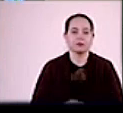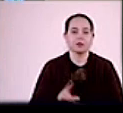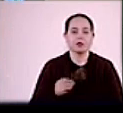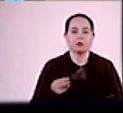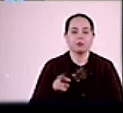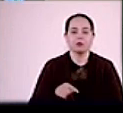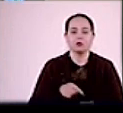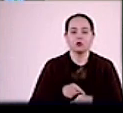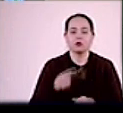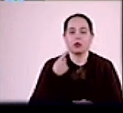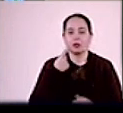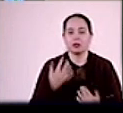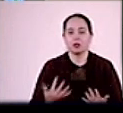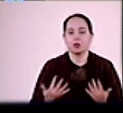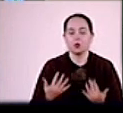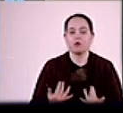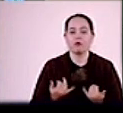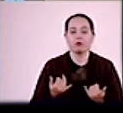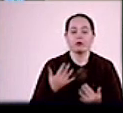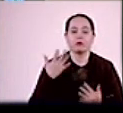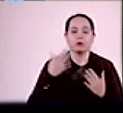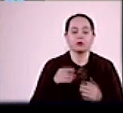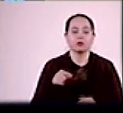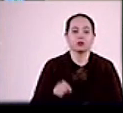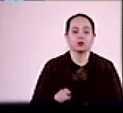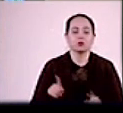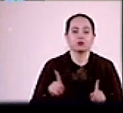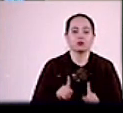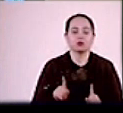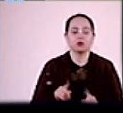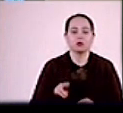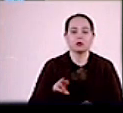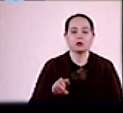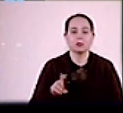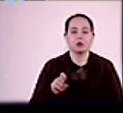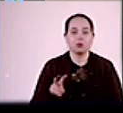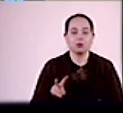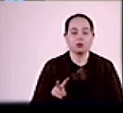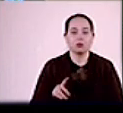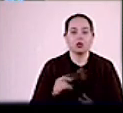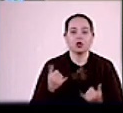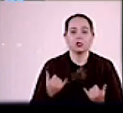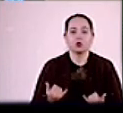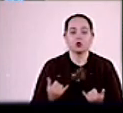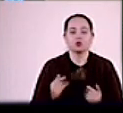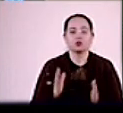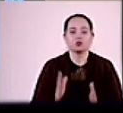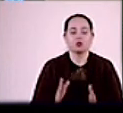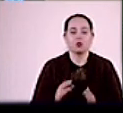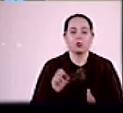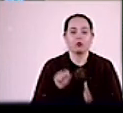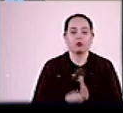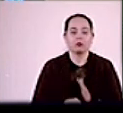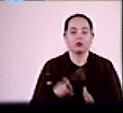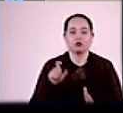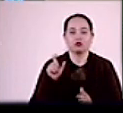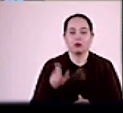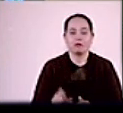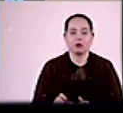Петя чувствует неловкость при мысли о том, что Тихон только что убил